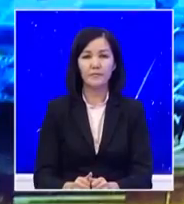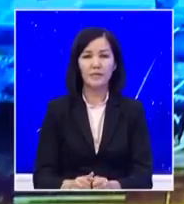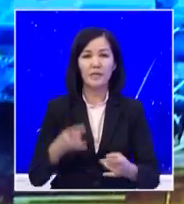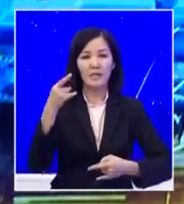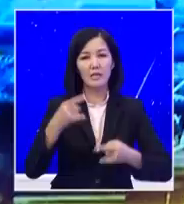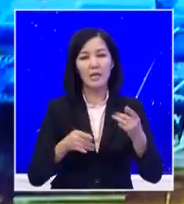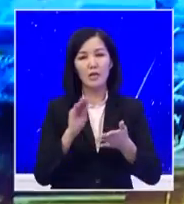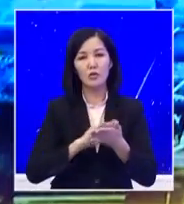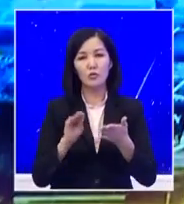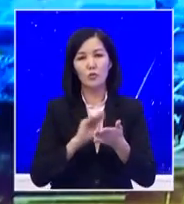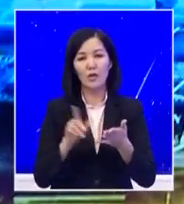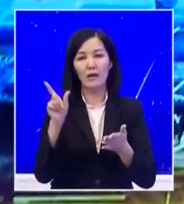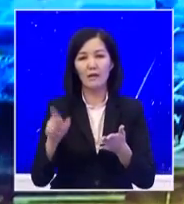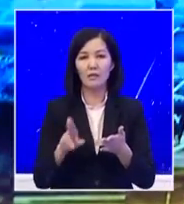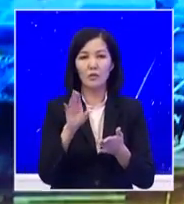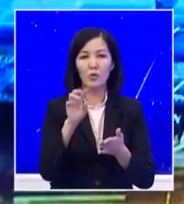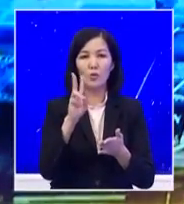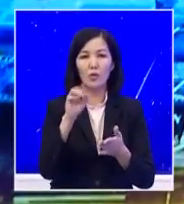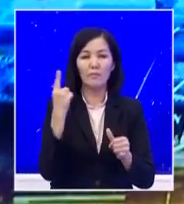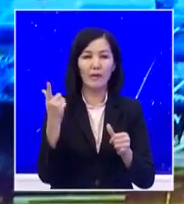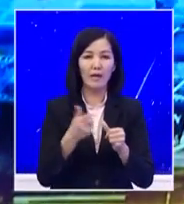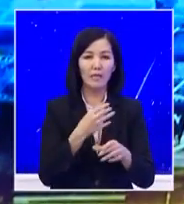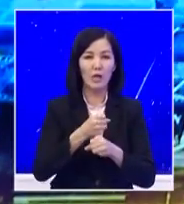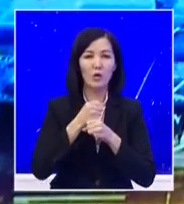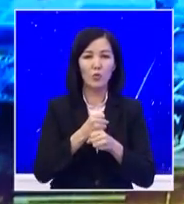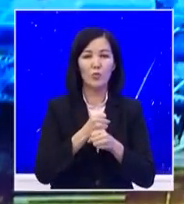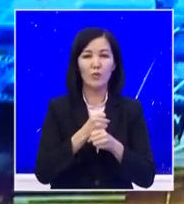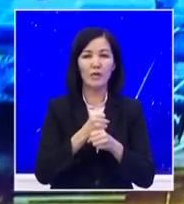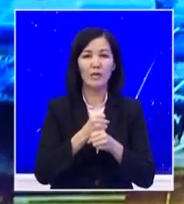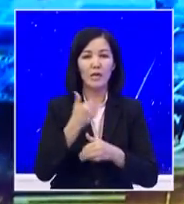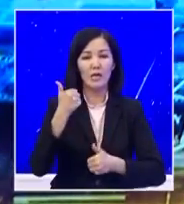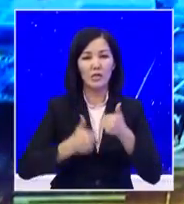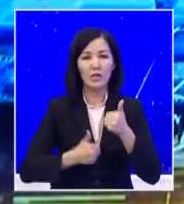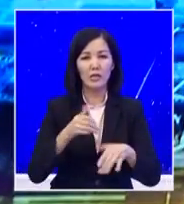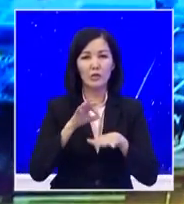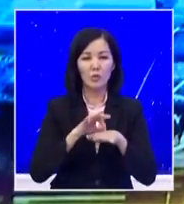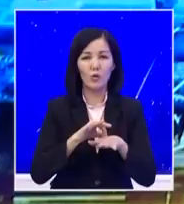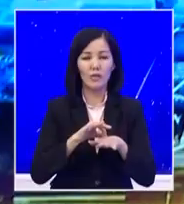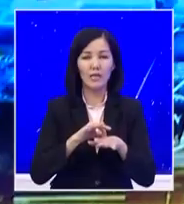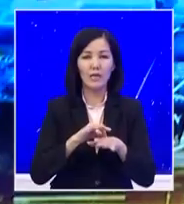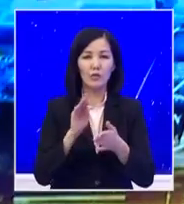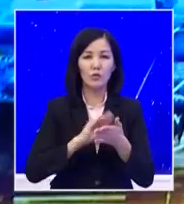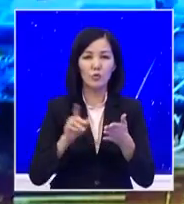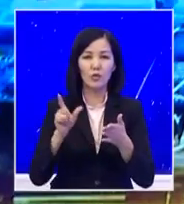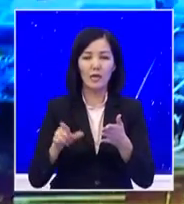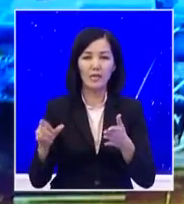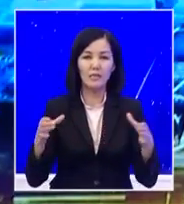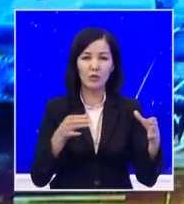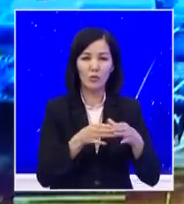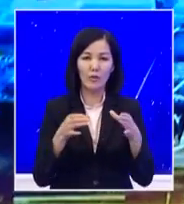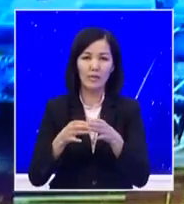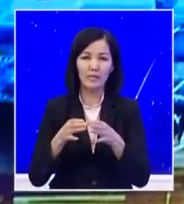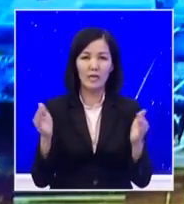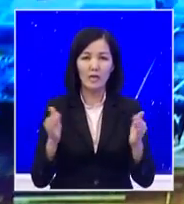Танымал тележурналист Бейсен Құранбек атындағы кубок сарапқа салынды. Талдықорғанда бұқаралық ақпарат құралдары өкілдері арасында шағын футболдан жарыс